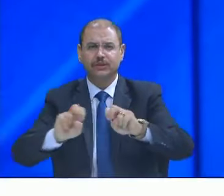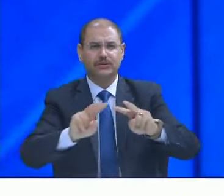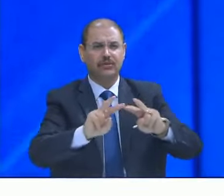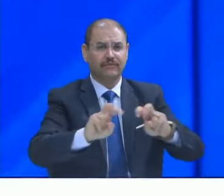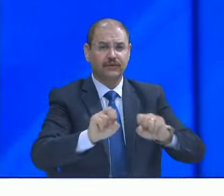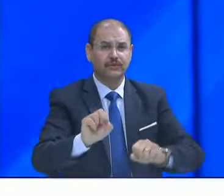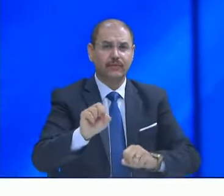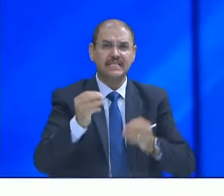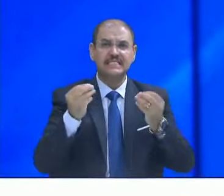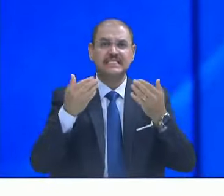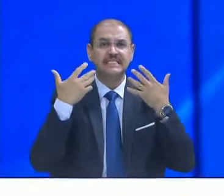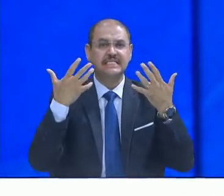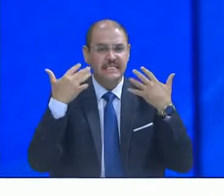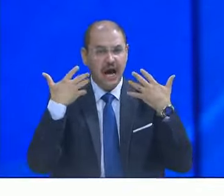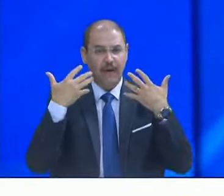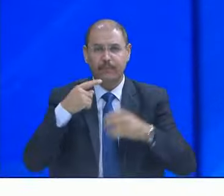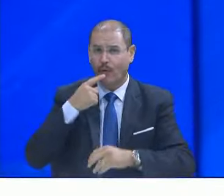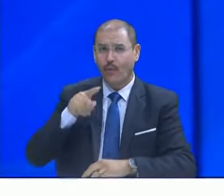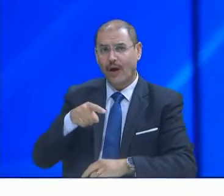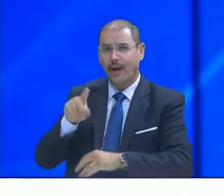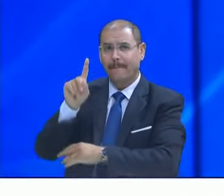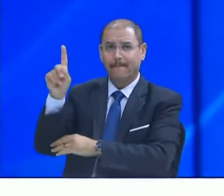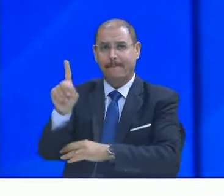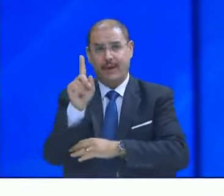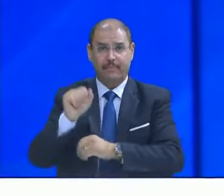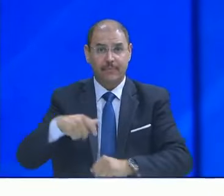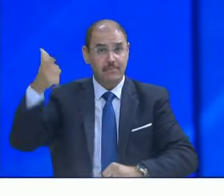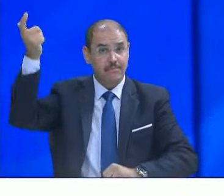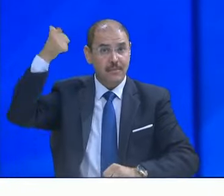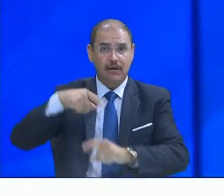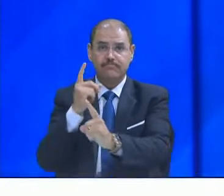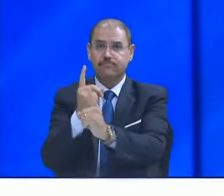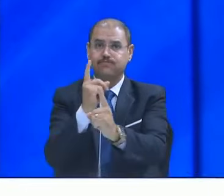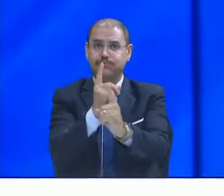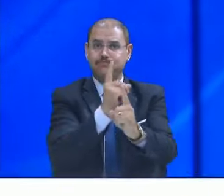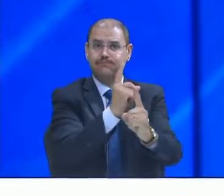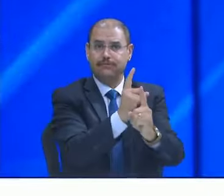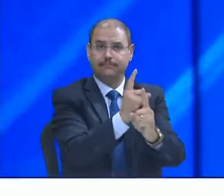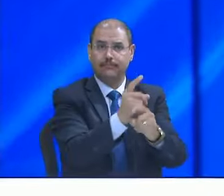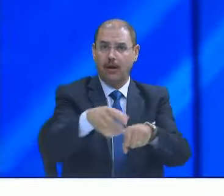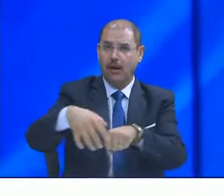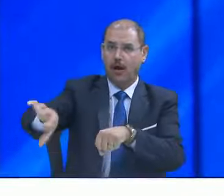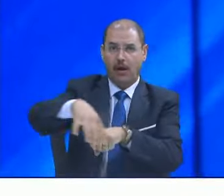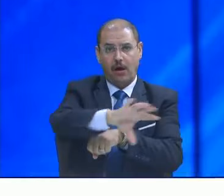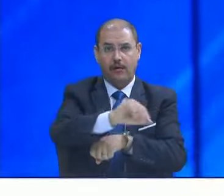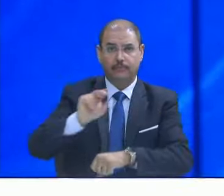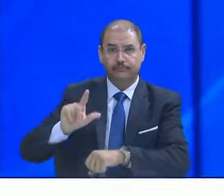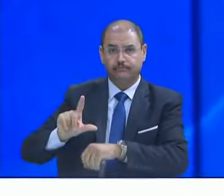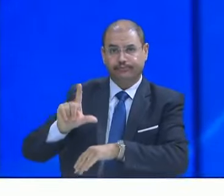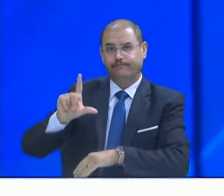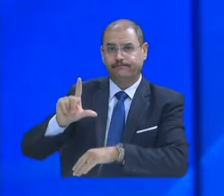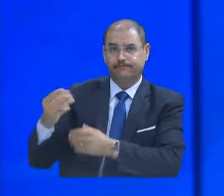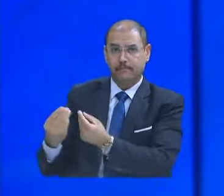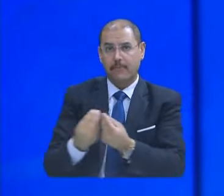طلع جلاله الملك خلال اجتماعات منفصله في قصر الحسينيه مع المعنيين بحضور رئيس الوزراء دكتور بش الخصاونه